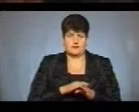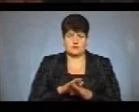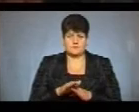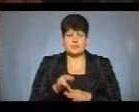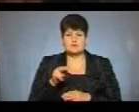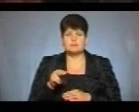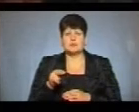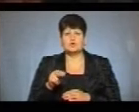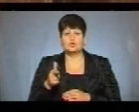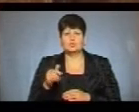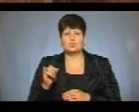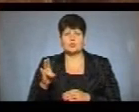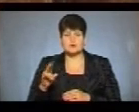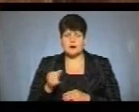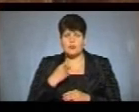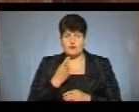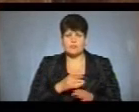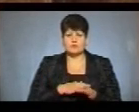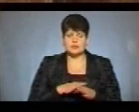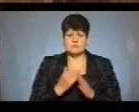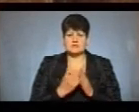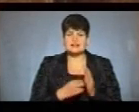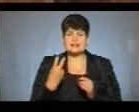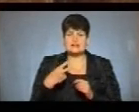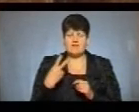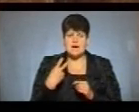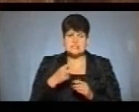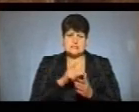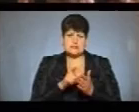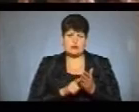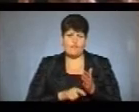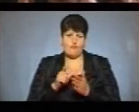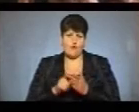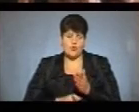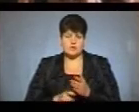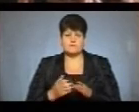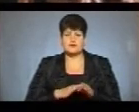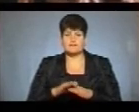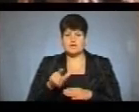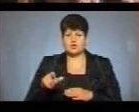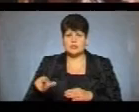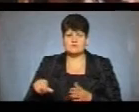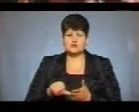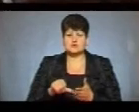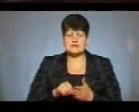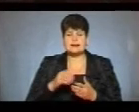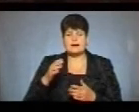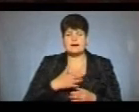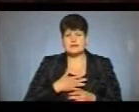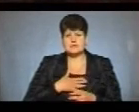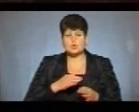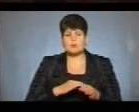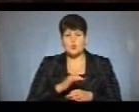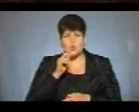у програмі концерту понад 20 пісенних творів українських композиторів. Виконавці – учасники канадського проєкту